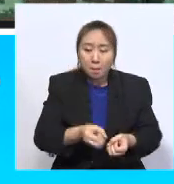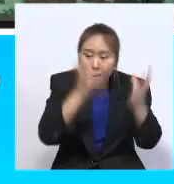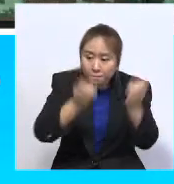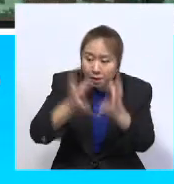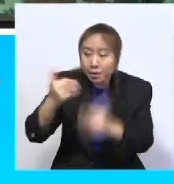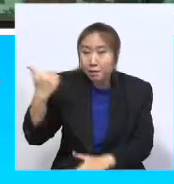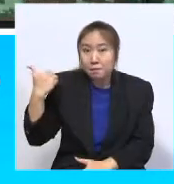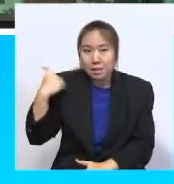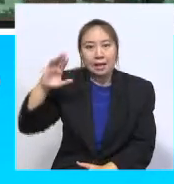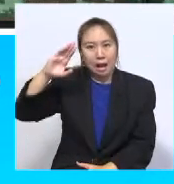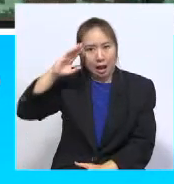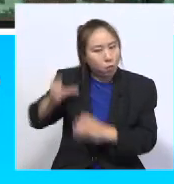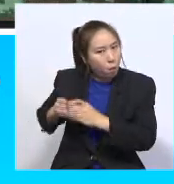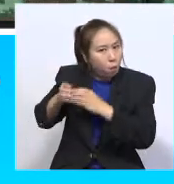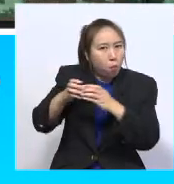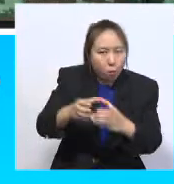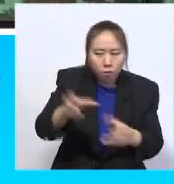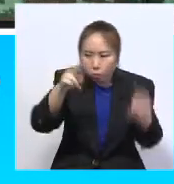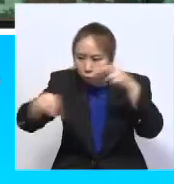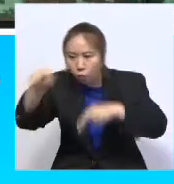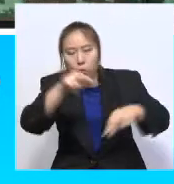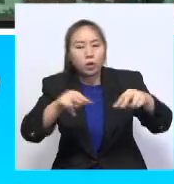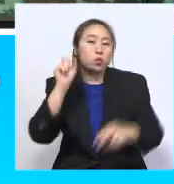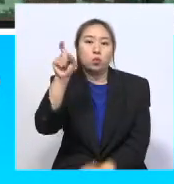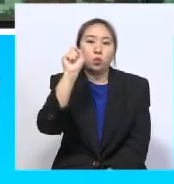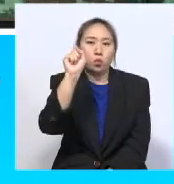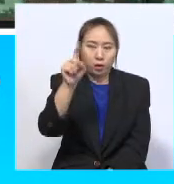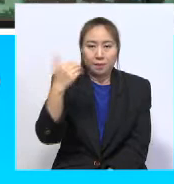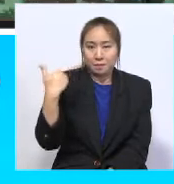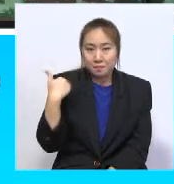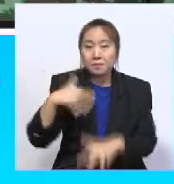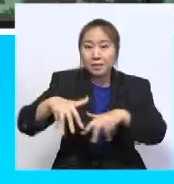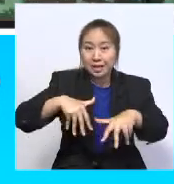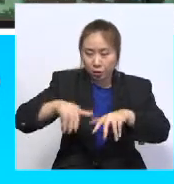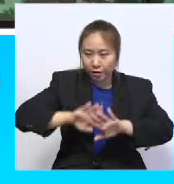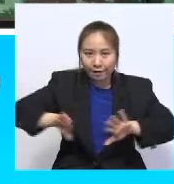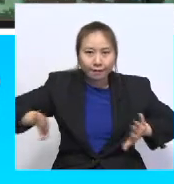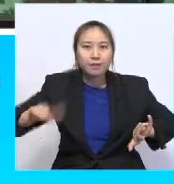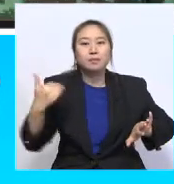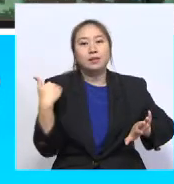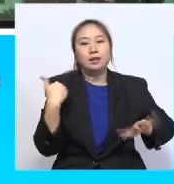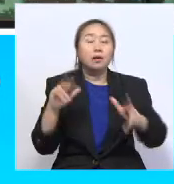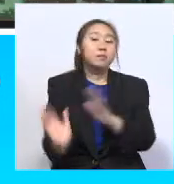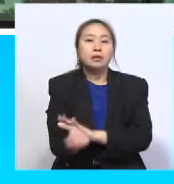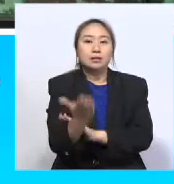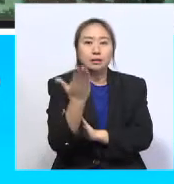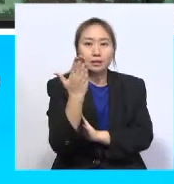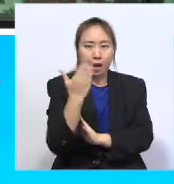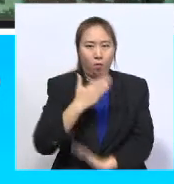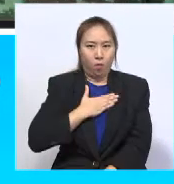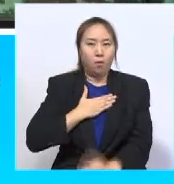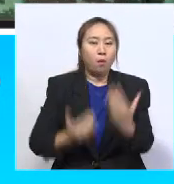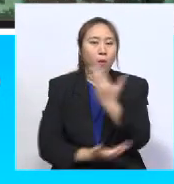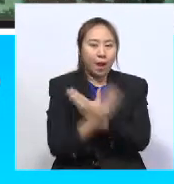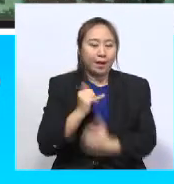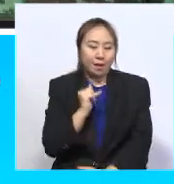จำพื้นที่เราก็เข้าที่เกิดเหตุแล้วก็เข้าไปควบคุมสถานการณ์ได้เลยแล้วมีการกันพี่น้องประชาชนเมื่อช่วงเช้าที่ผ่านมานะครับผมเองได้มีโอกาสได้ไปณ